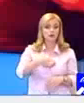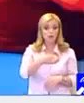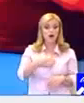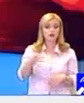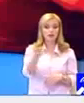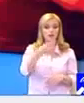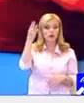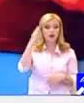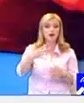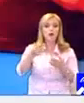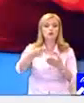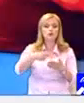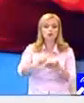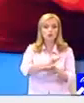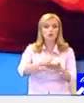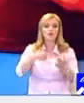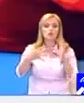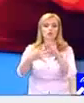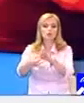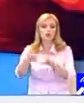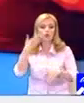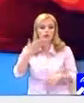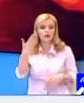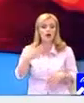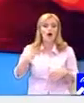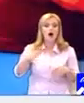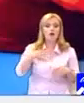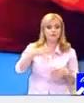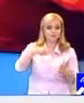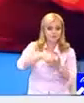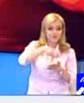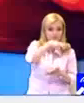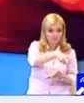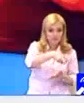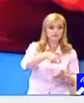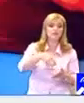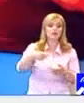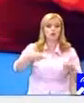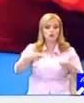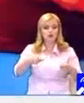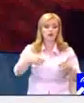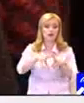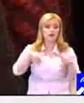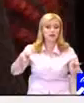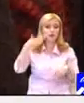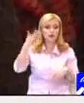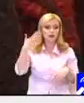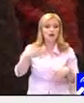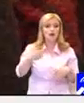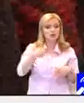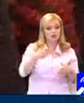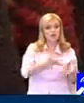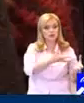Republica Moldova, care au semnat declarațiile de unire cu România, au lansat un apel către Guvernul și Parlamentul României. Ei vor să primească în